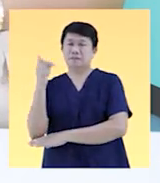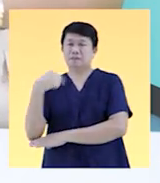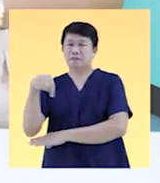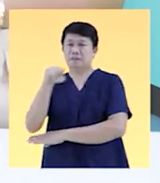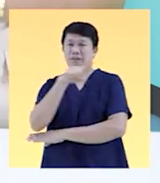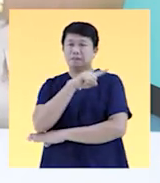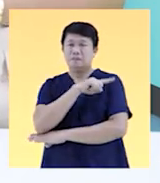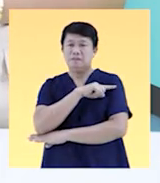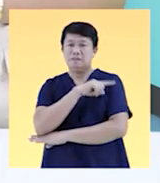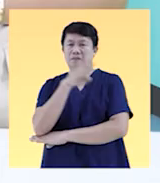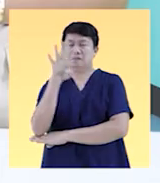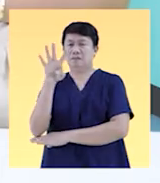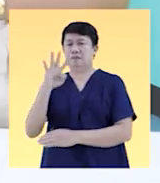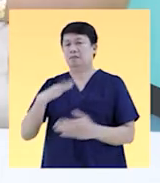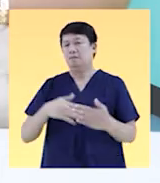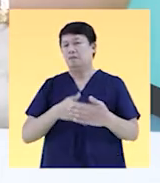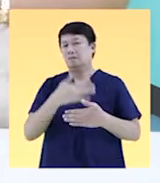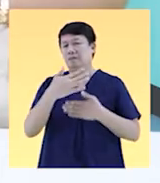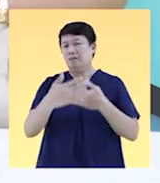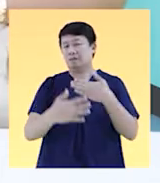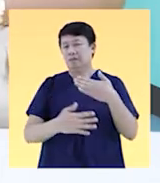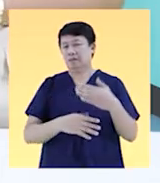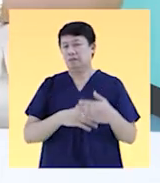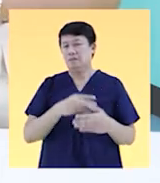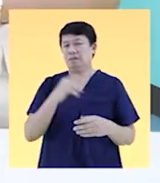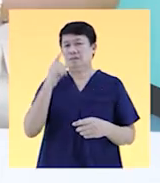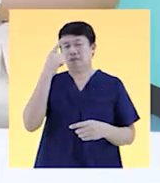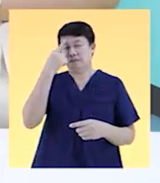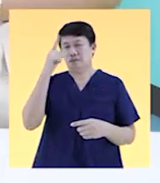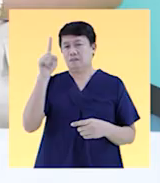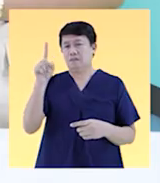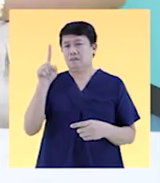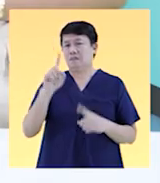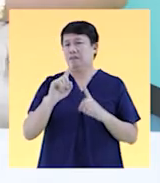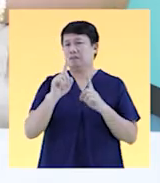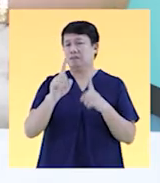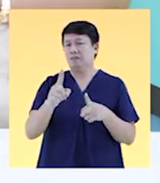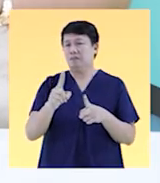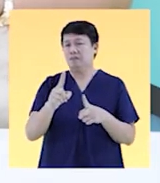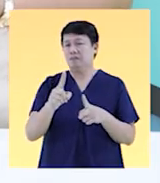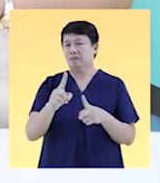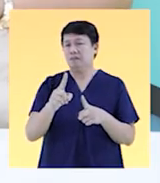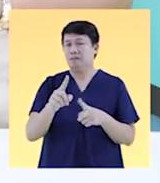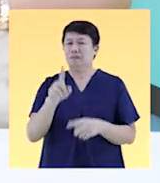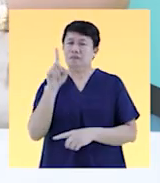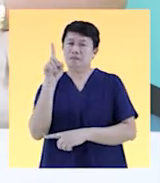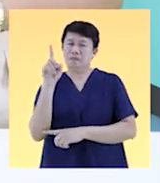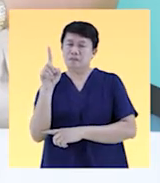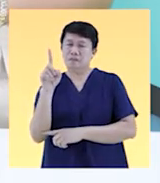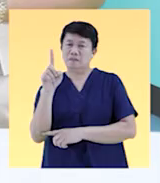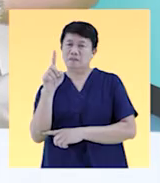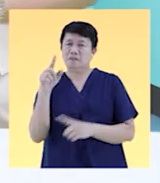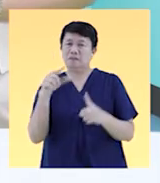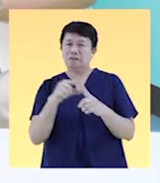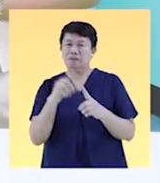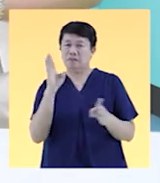Gamitin natin ang apat na hakbang na ito para sagutin ang isa na namang word